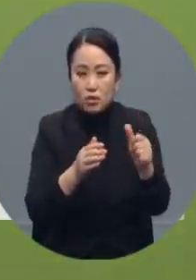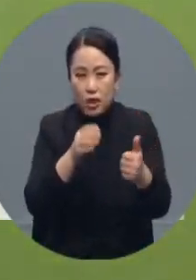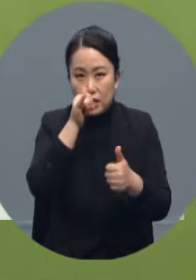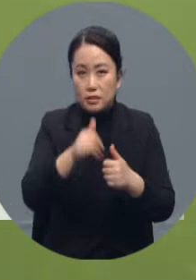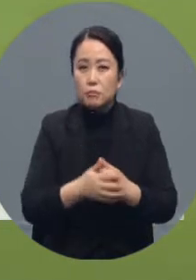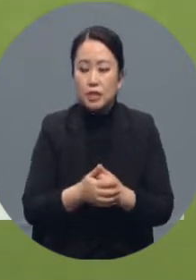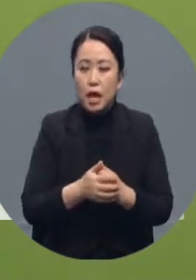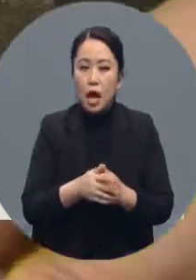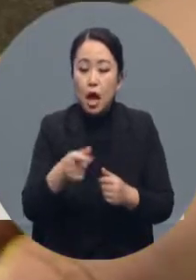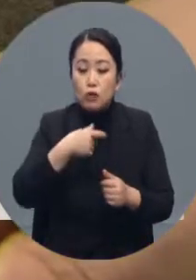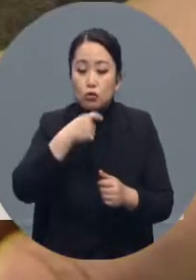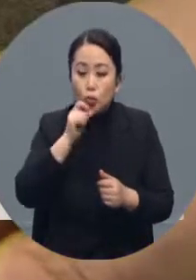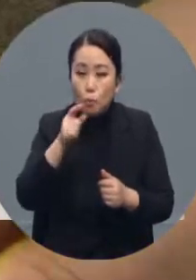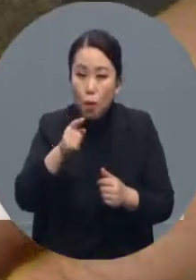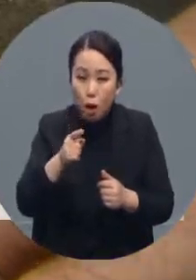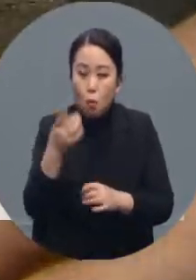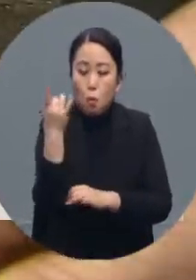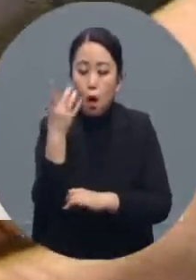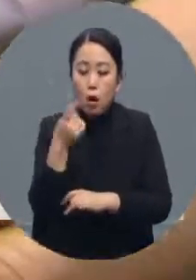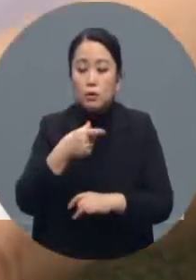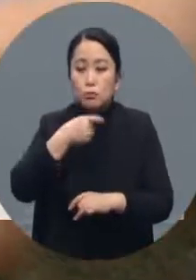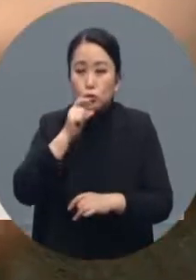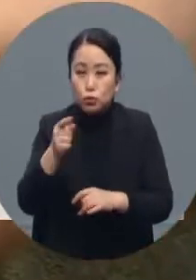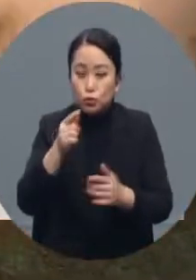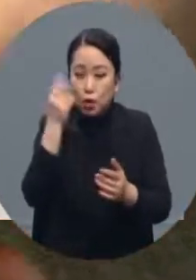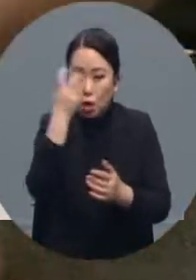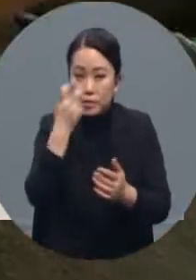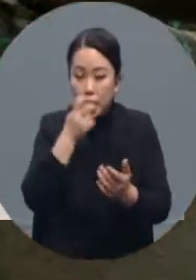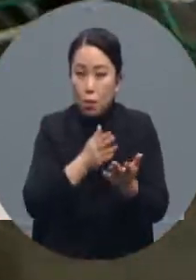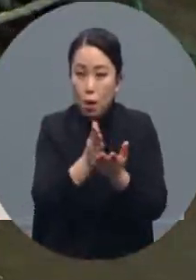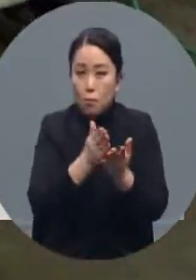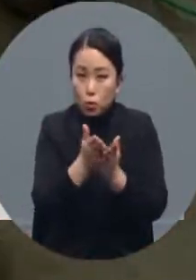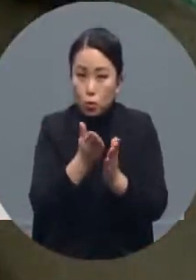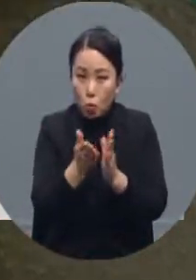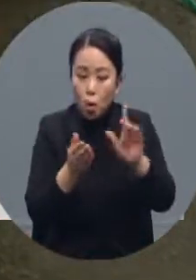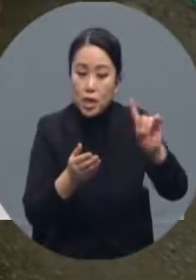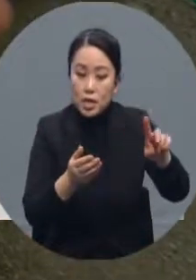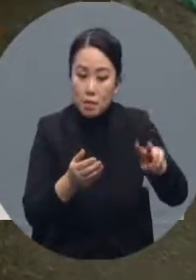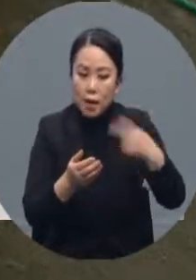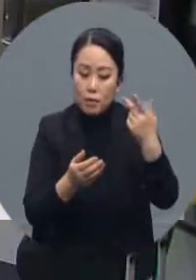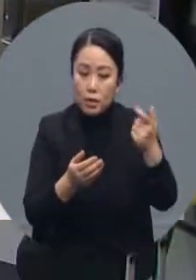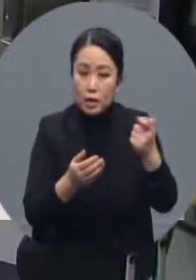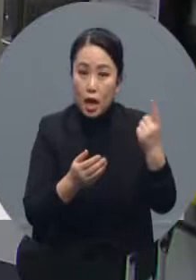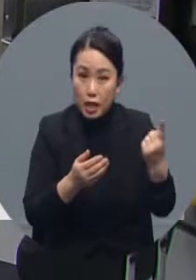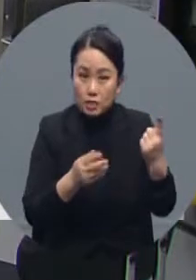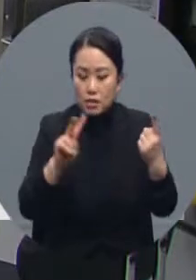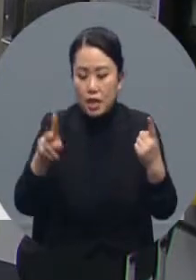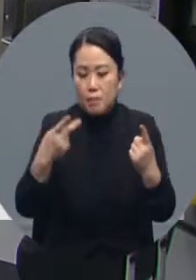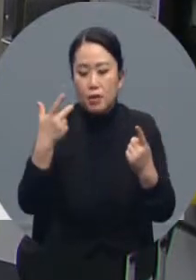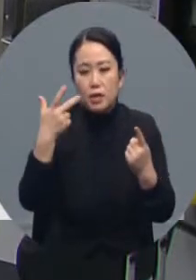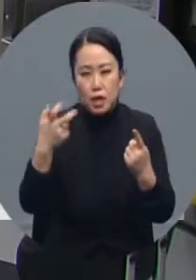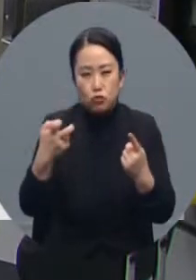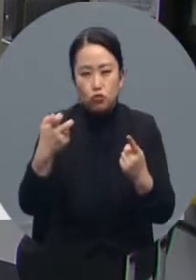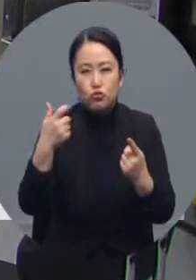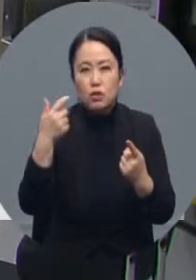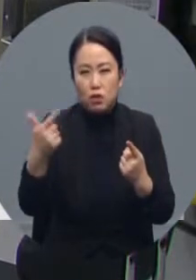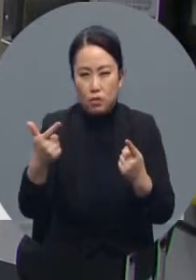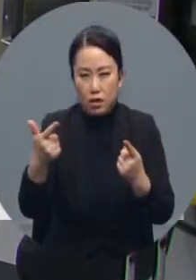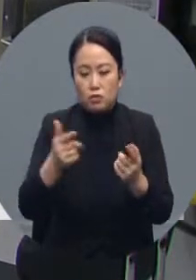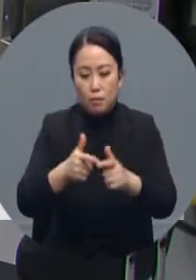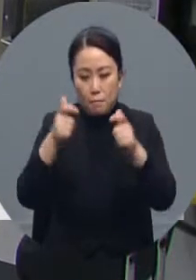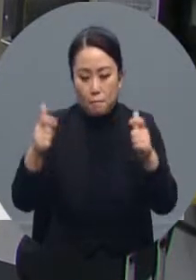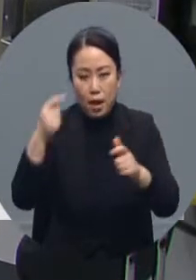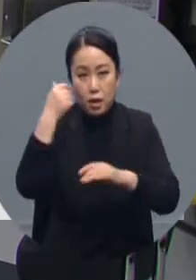수돗물 취소 원수의 검사 항목도 200리의 순 한 가지에서 2006가지로 늘릴